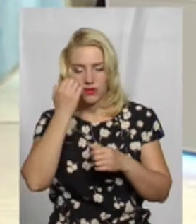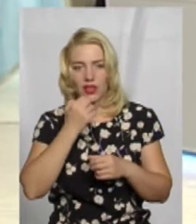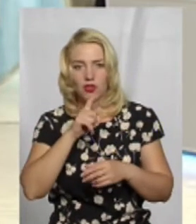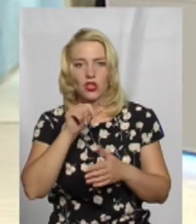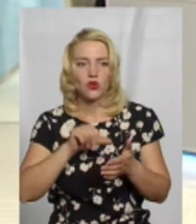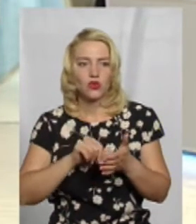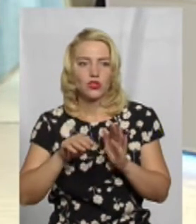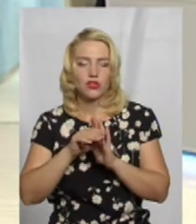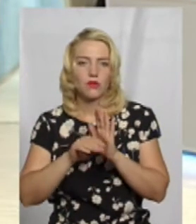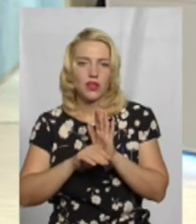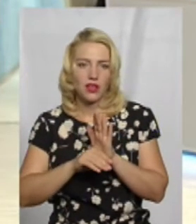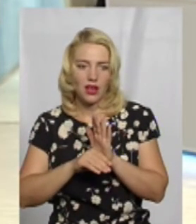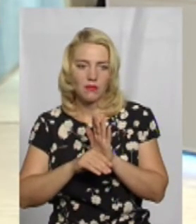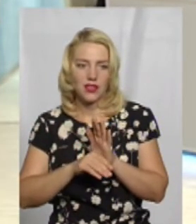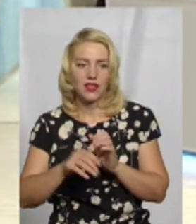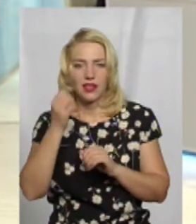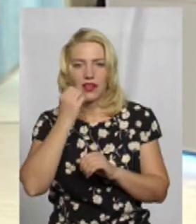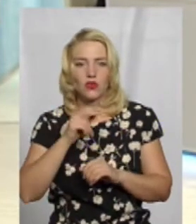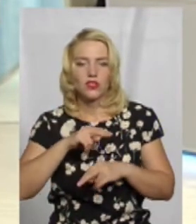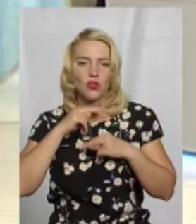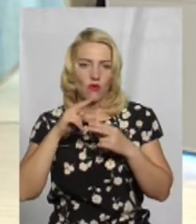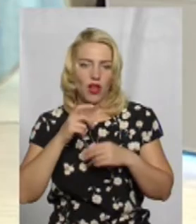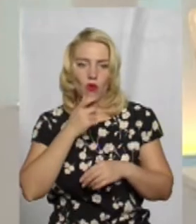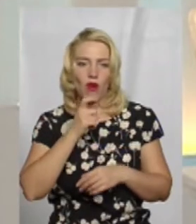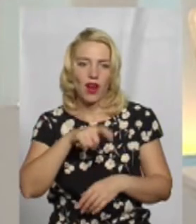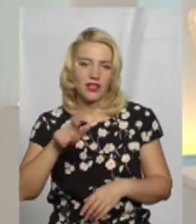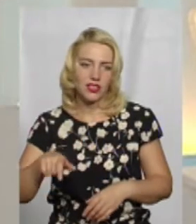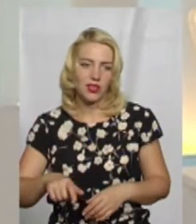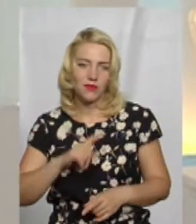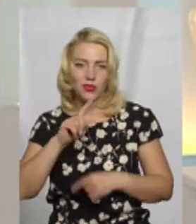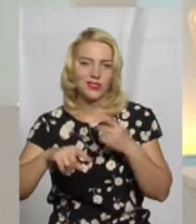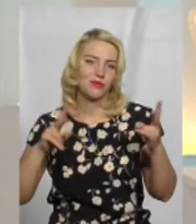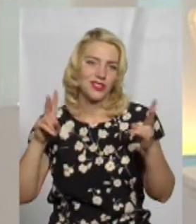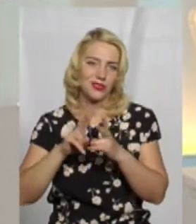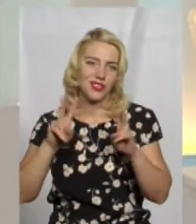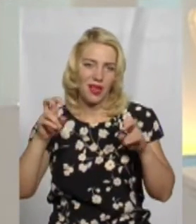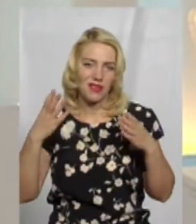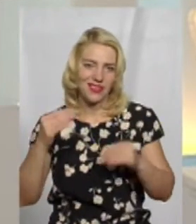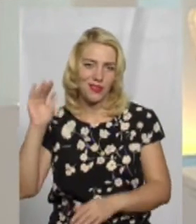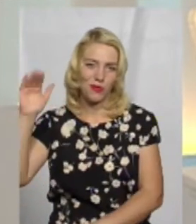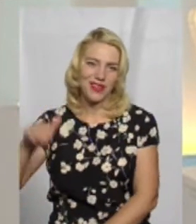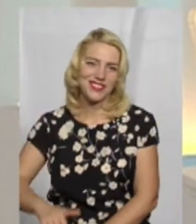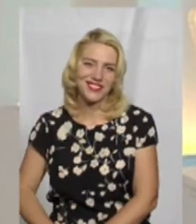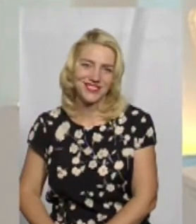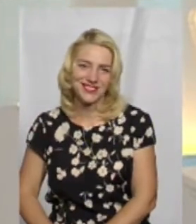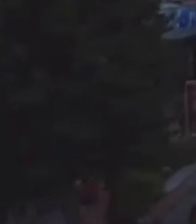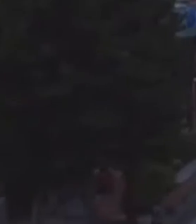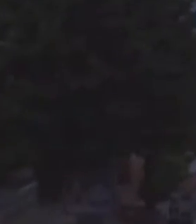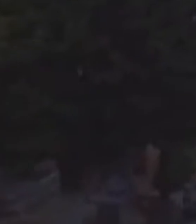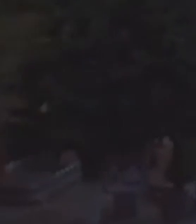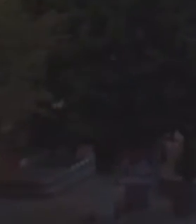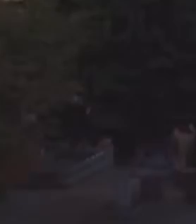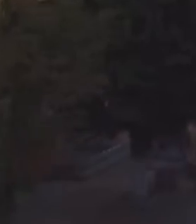участь у програмі. Дякуємо вам. Дякую за увагу глядачам. До зустрічі в темі дня. На все добре. На все добре.